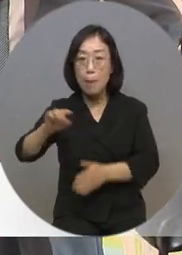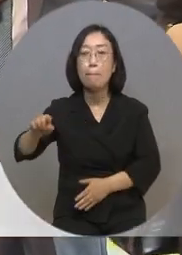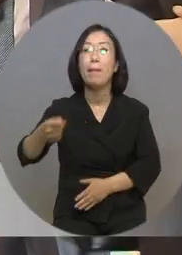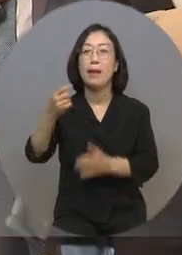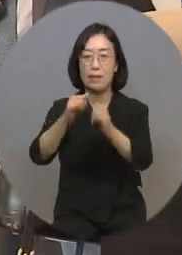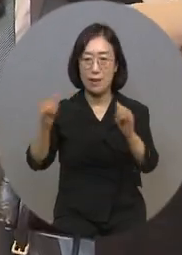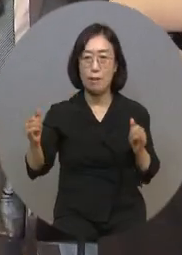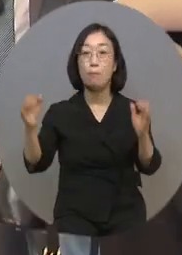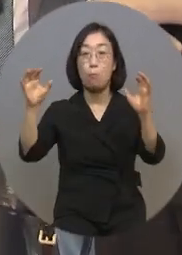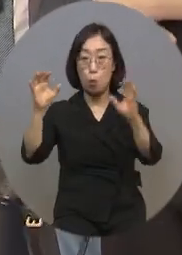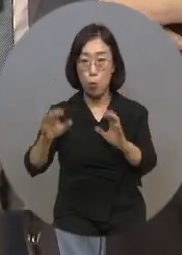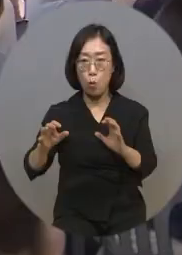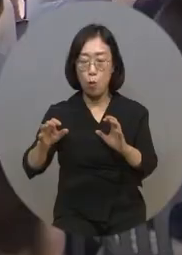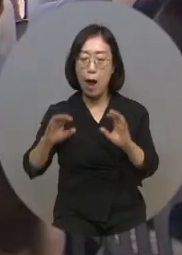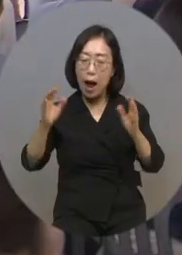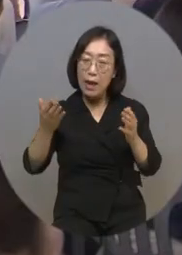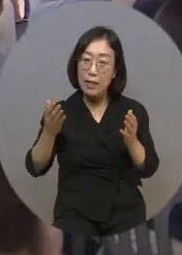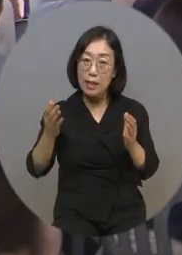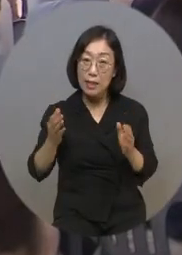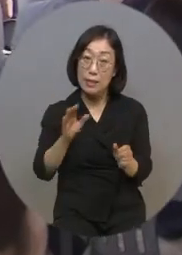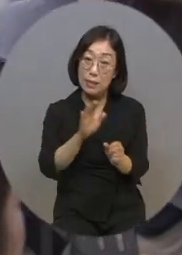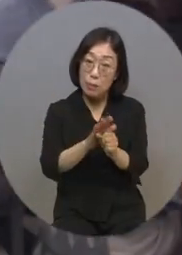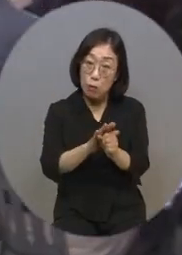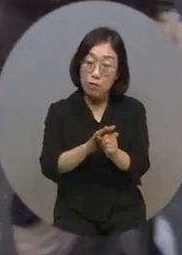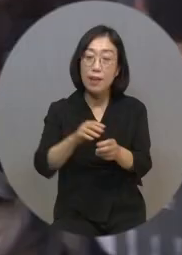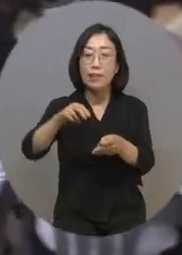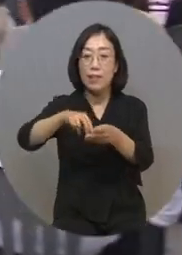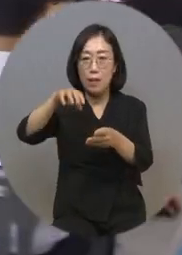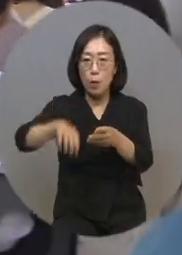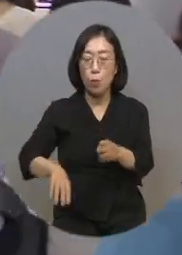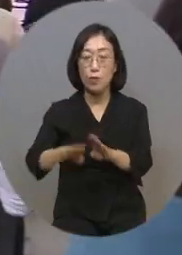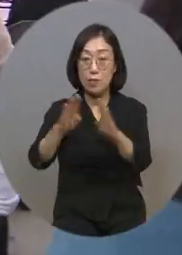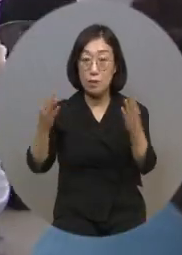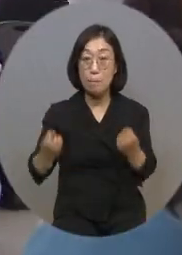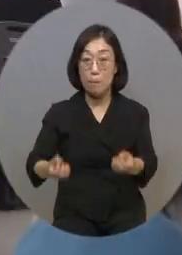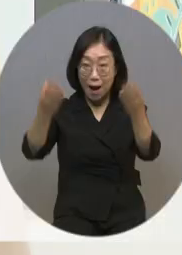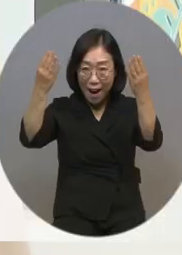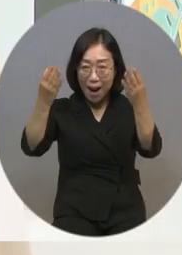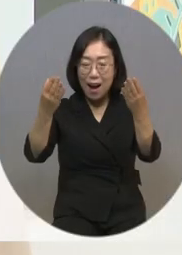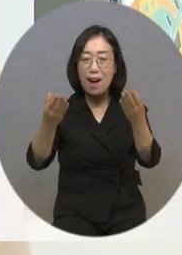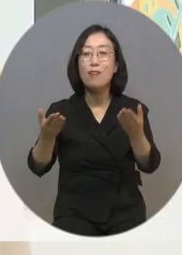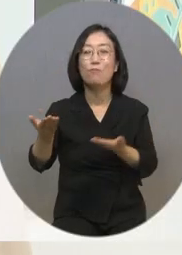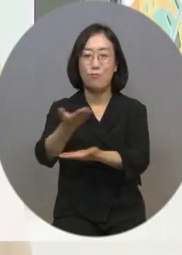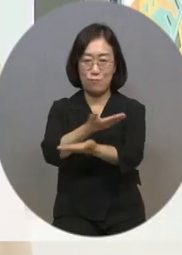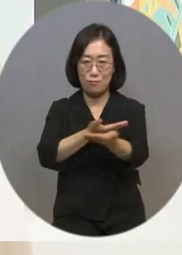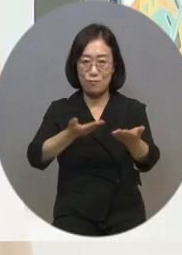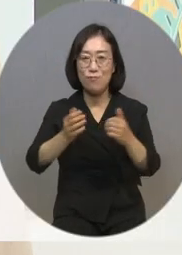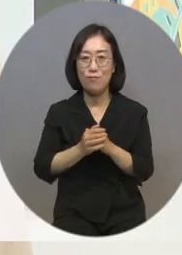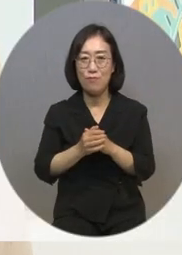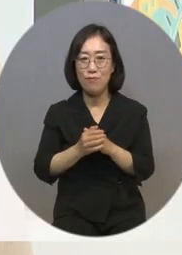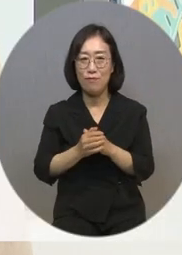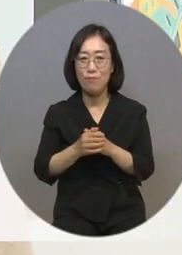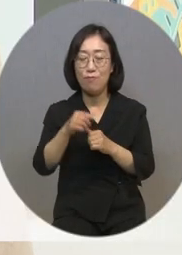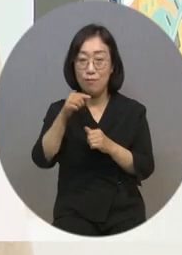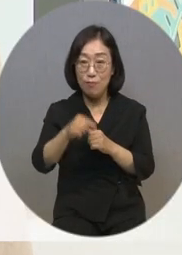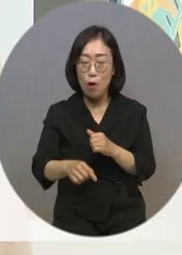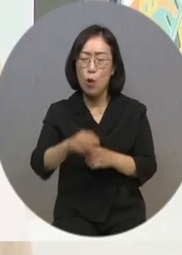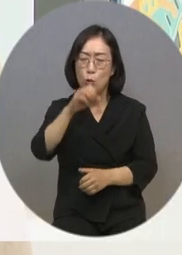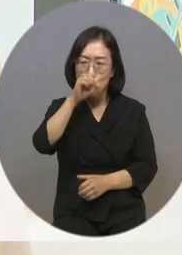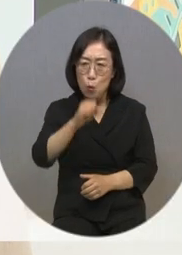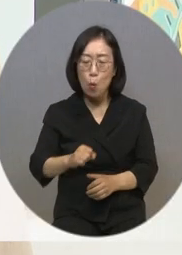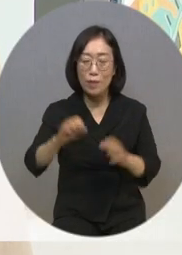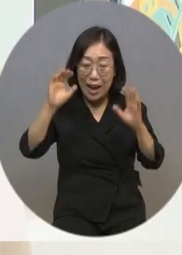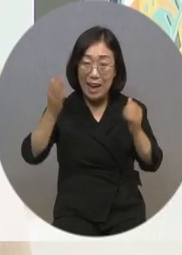참석해 남원시 유가 종합지원 센터 자람 개관을 축하했습니다 양질의 유가 종합 지원 서비스를